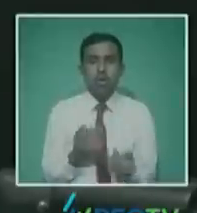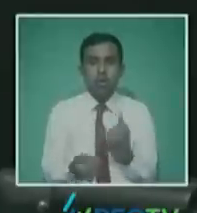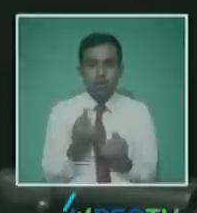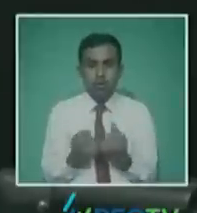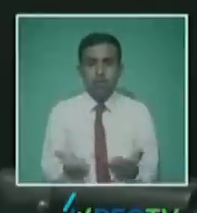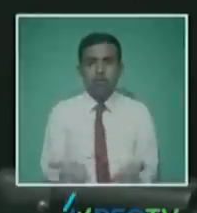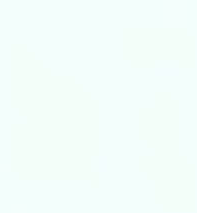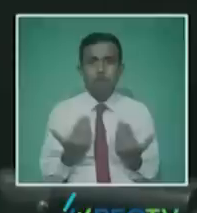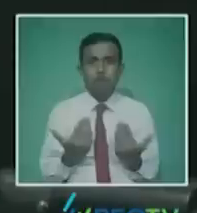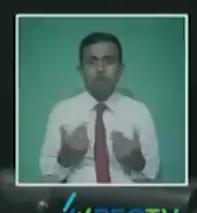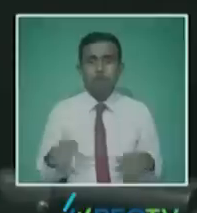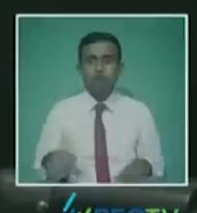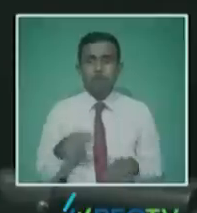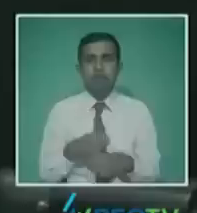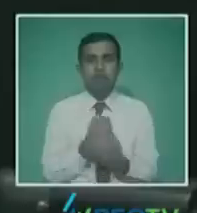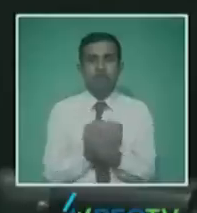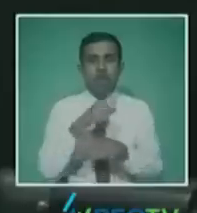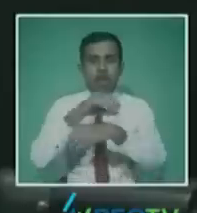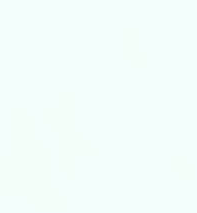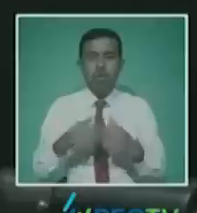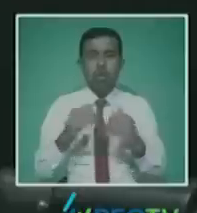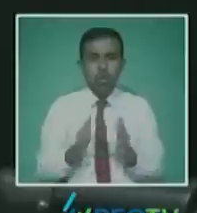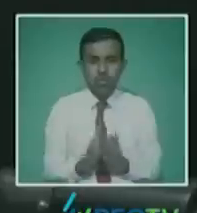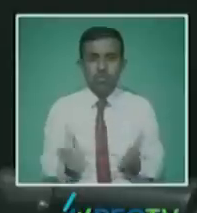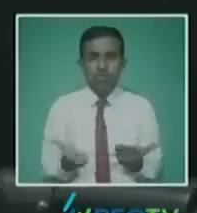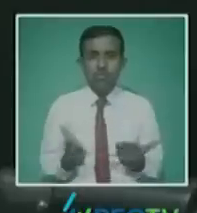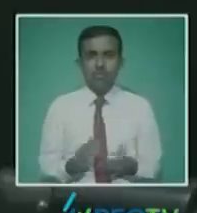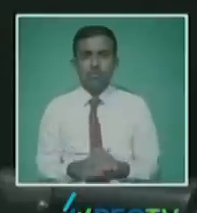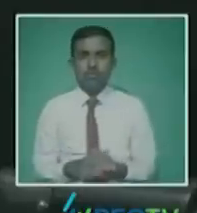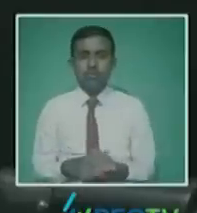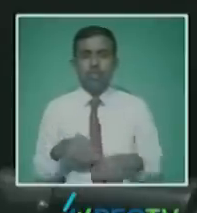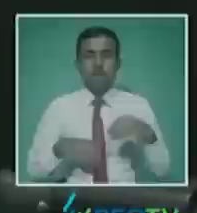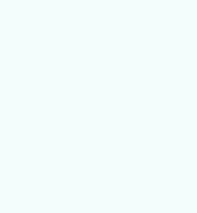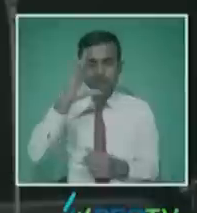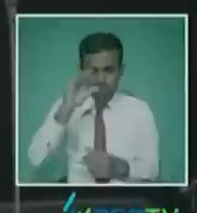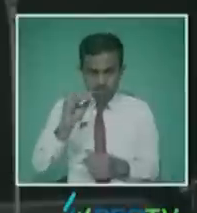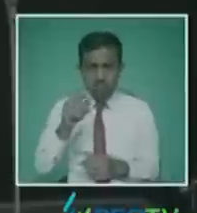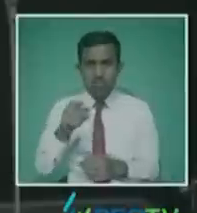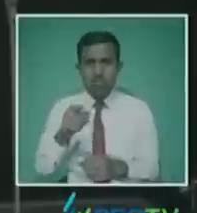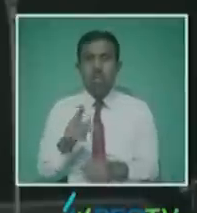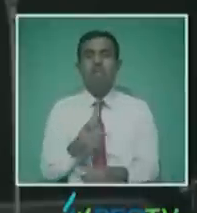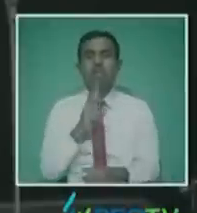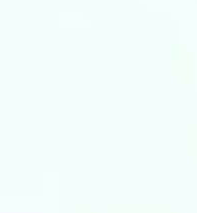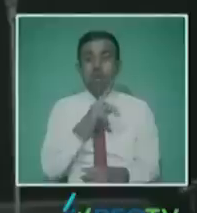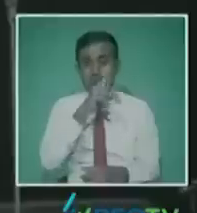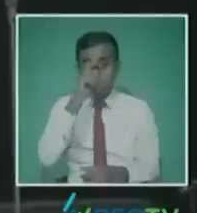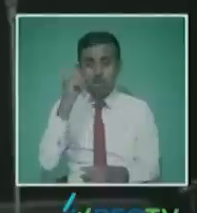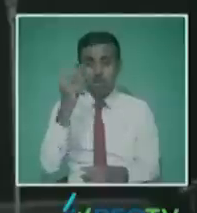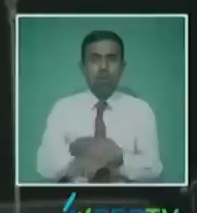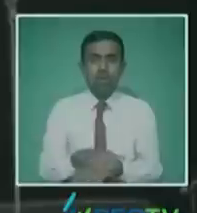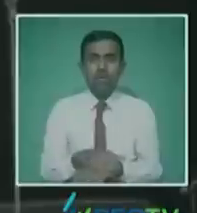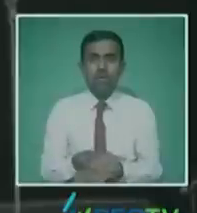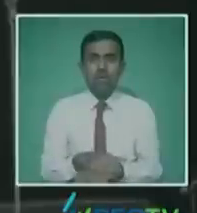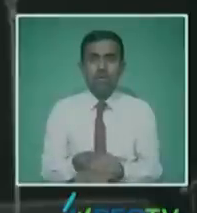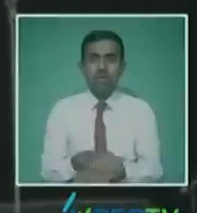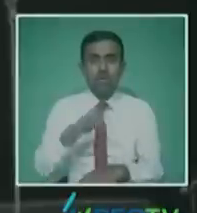ඒ වගේම ඒවට දැනටමත් අත්අඩංගුවට ගැනීම සියල්ල සිද්ධ වෙනවා කිසිඳු දේශපාලන බලපෑමකින් තොරව මහ දවල් මාස ගානක් තිස්සේ කැලෑ කපනවනේ